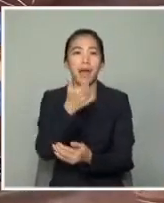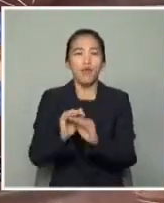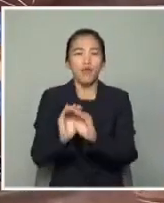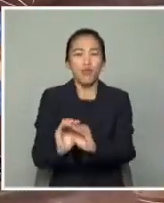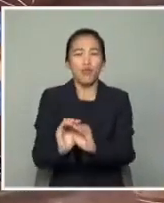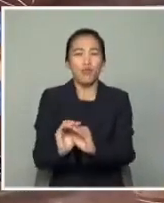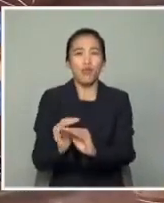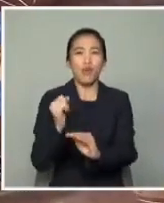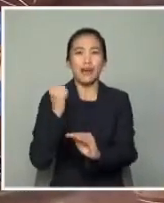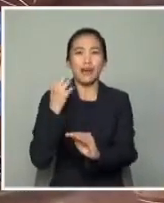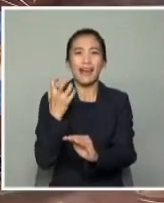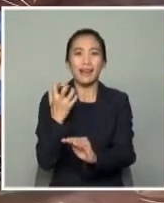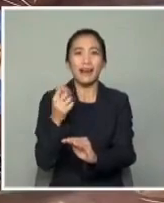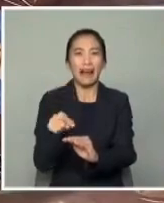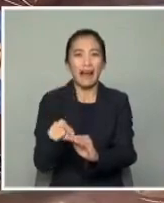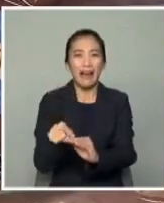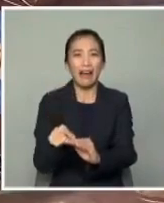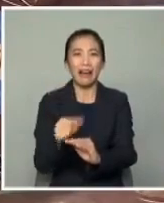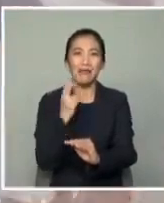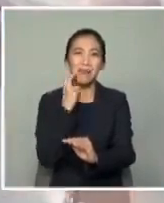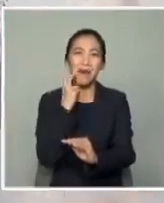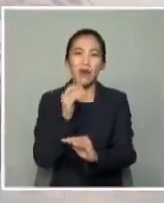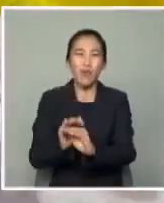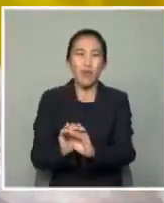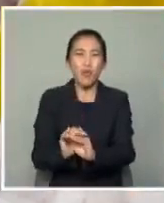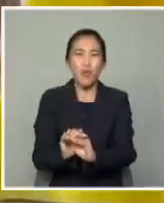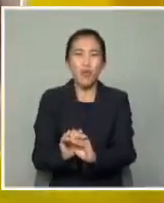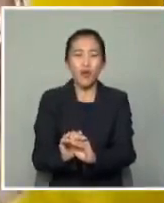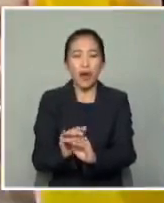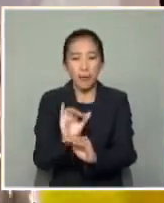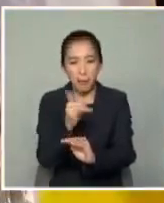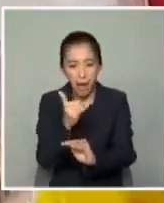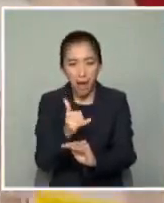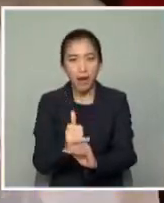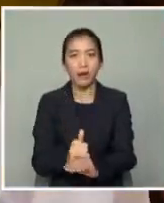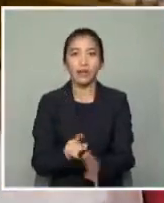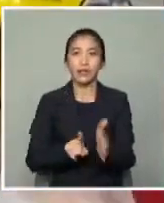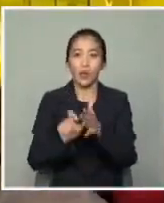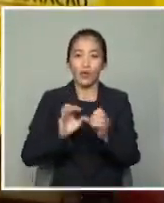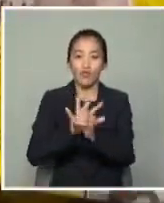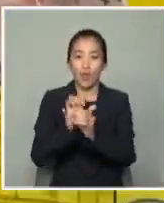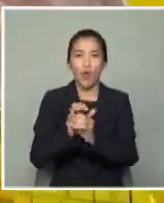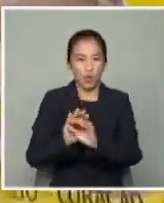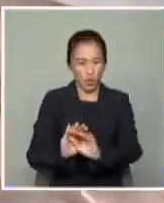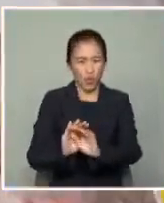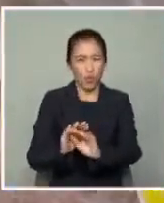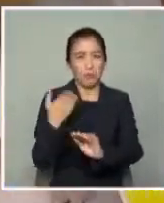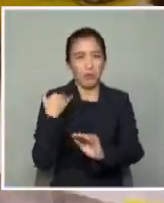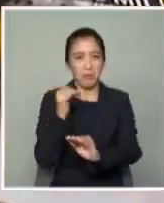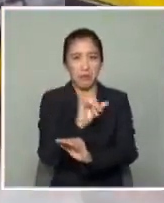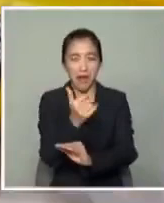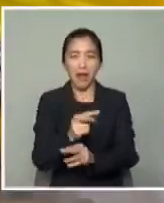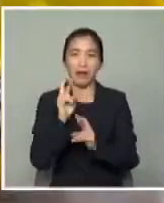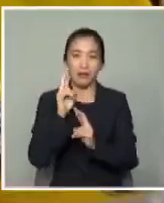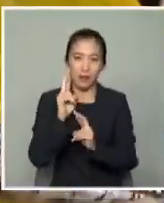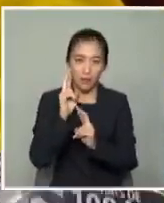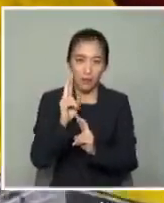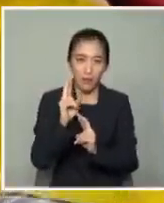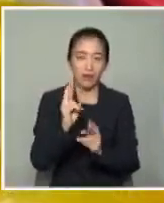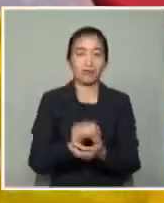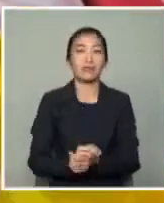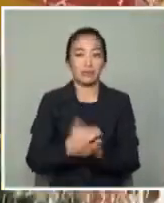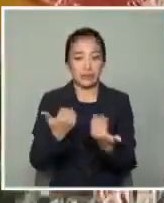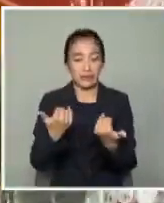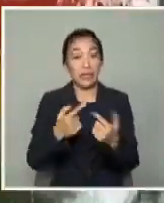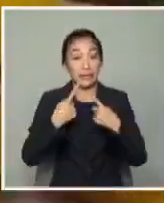ลายเดือนนะคะแต่ยังไงก็ตามยังไม่สามารถยืนยันได้อย่างชัดเจนว่าการระบาดแต่ละแห่งนั้นติดมาจากอาหารนำเข้าจากต่างประเ